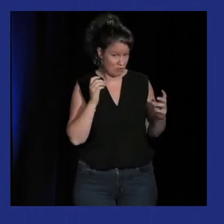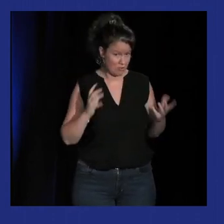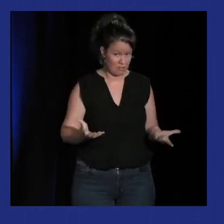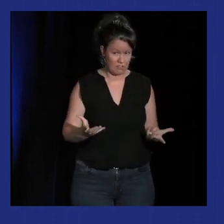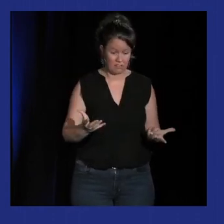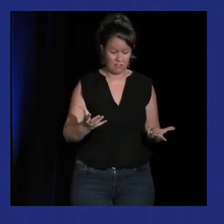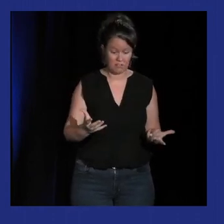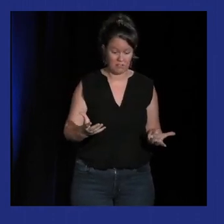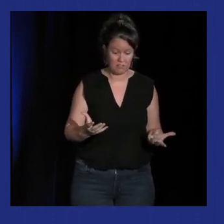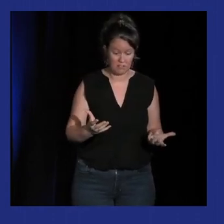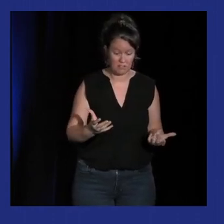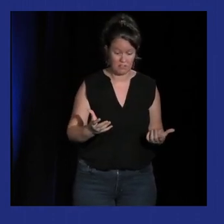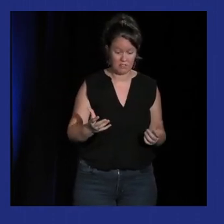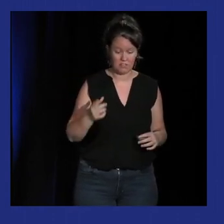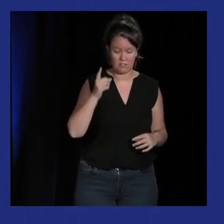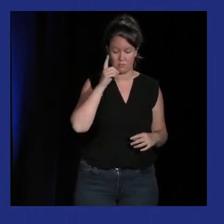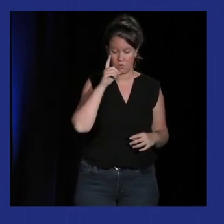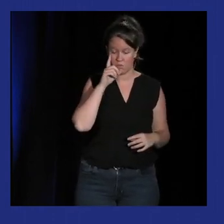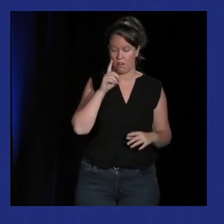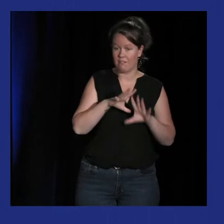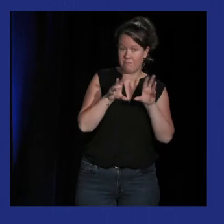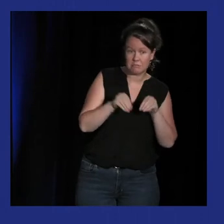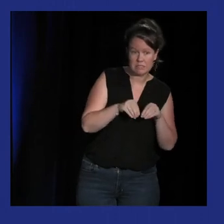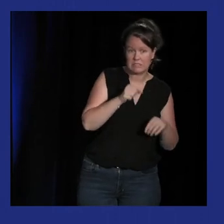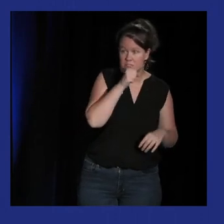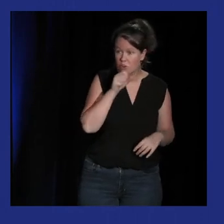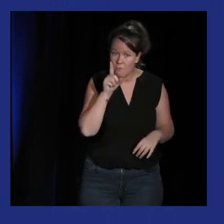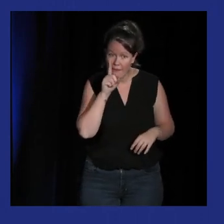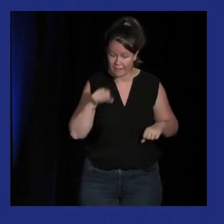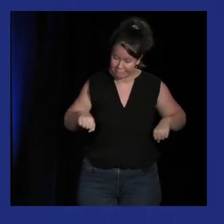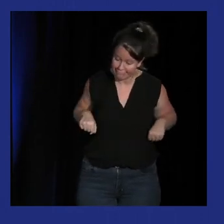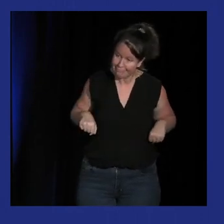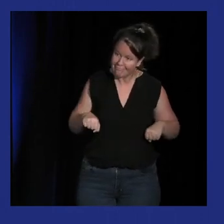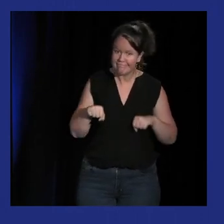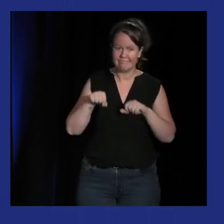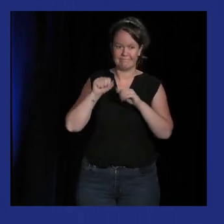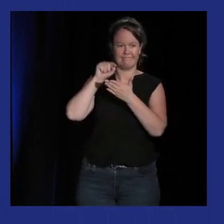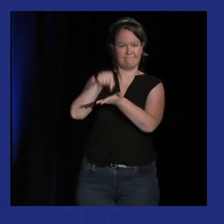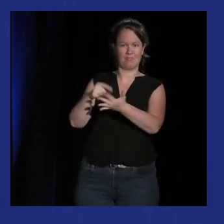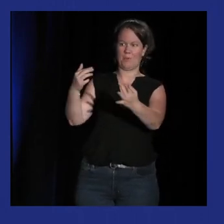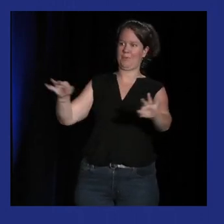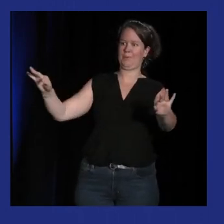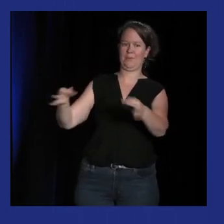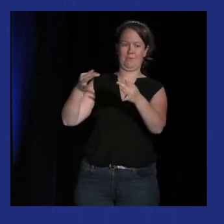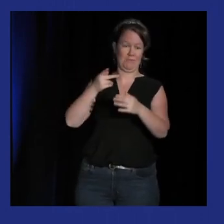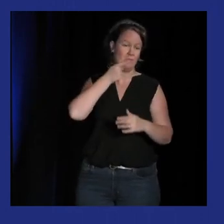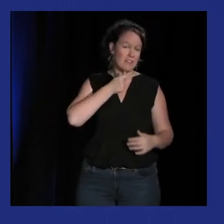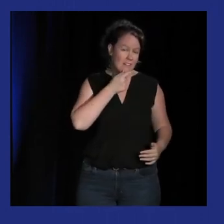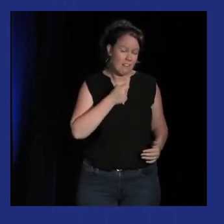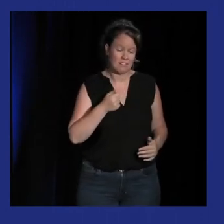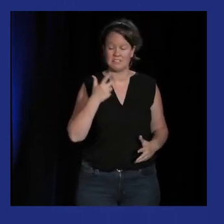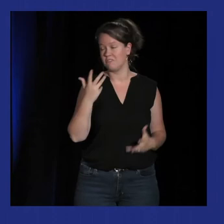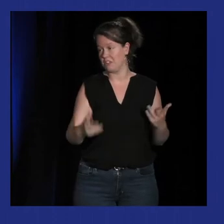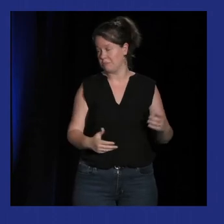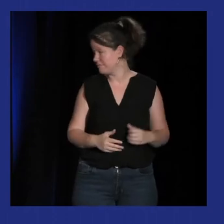ramener sa famille et sa grand-mère donc c'est plus des questions moi que je me pose enfin et que du coup je me relance